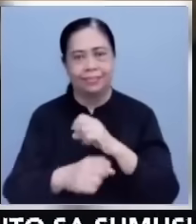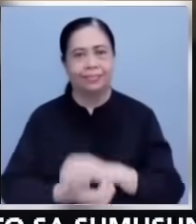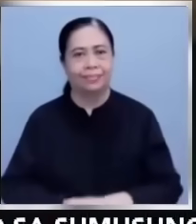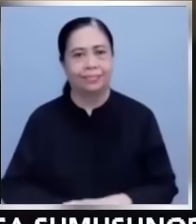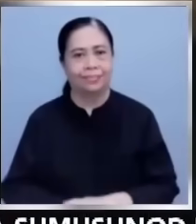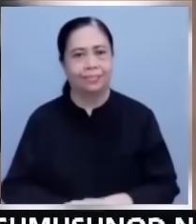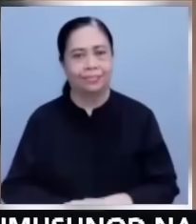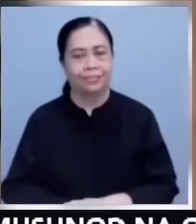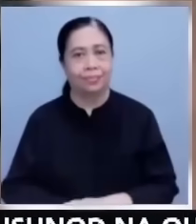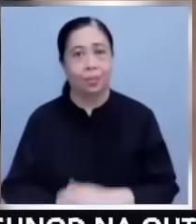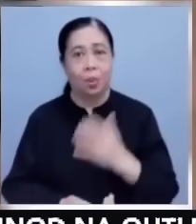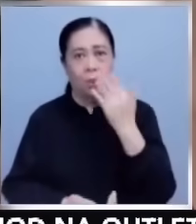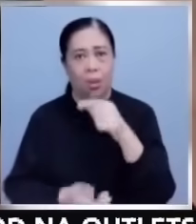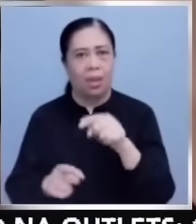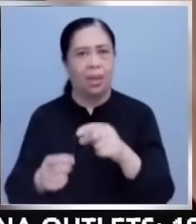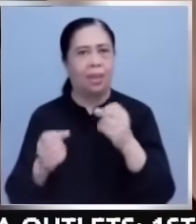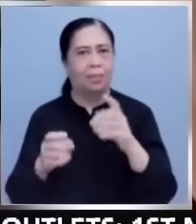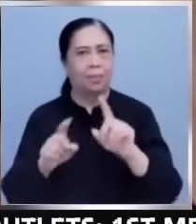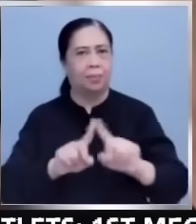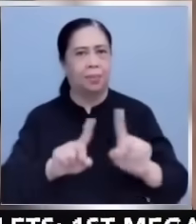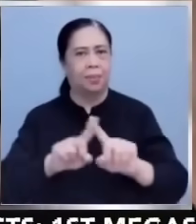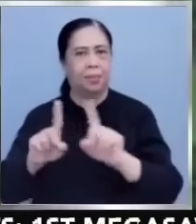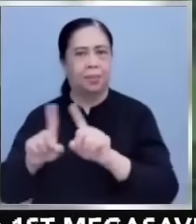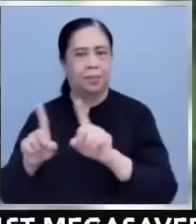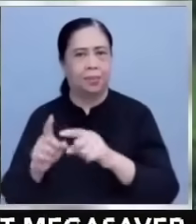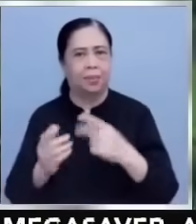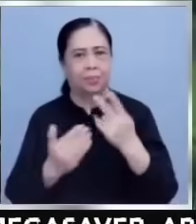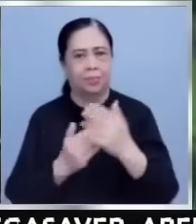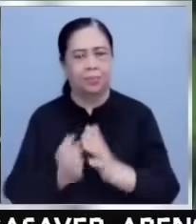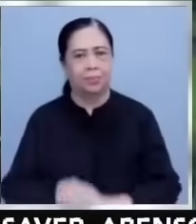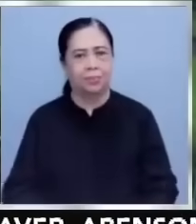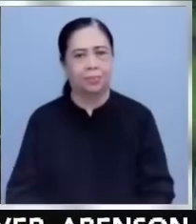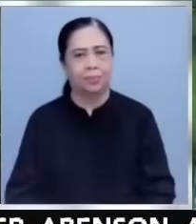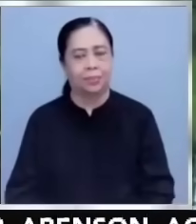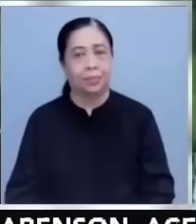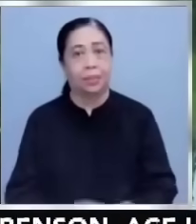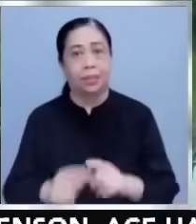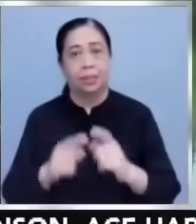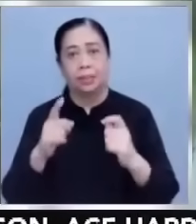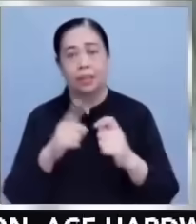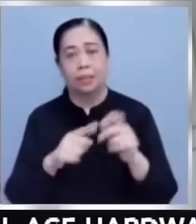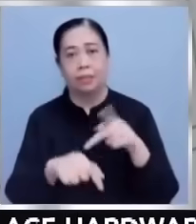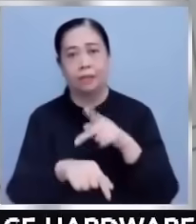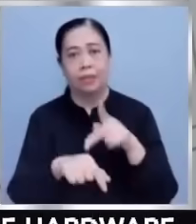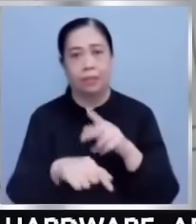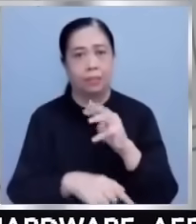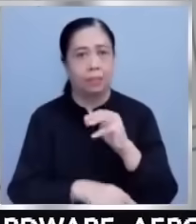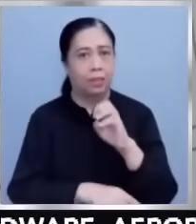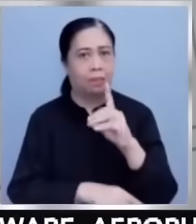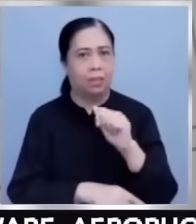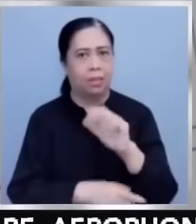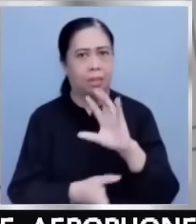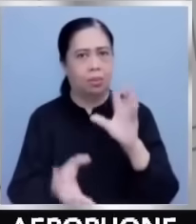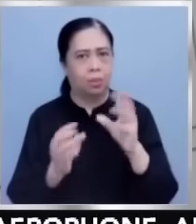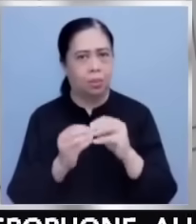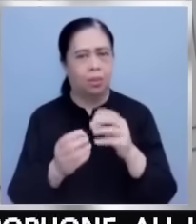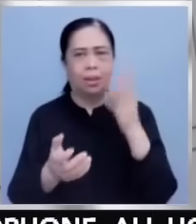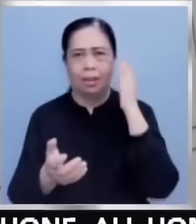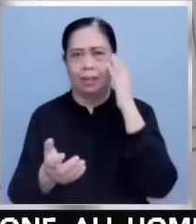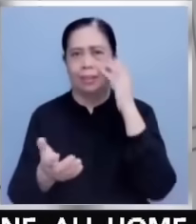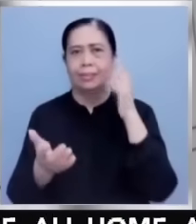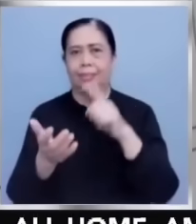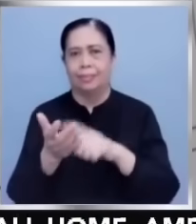ito ng multi-platform projects. Bilang top Philippine media conglomerate, kilala ang Kapuso Network para